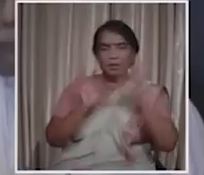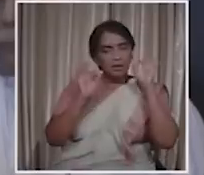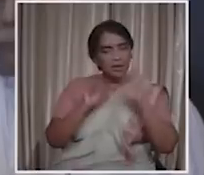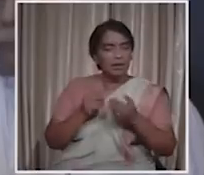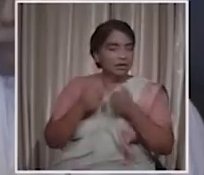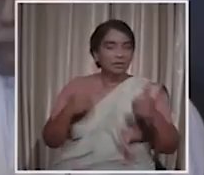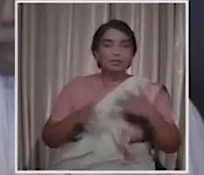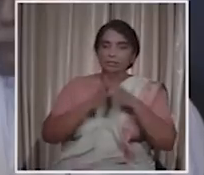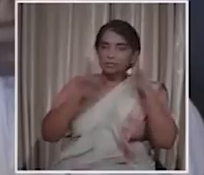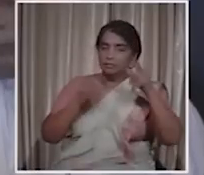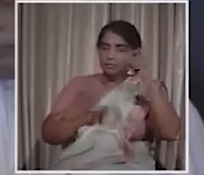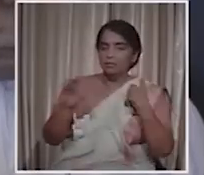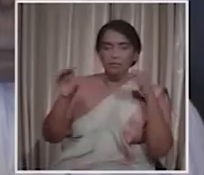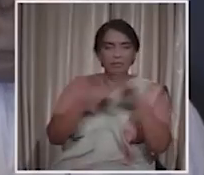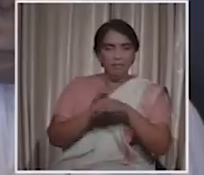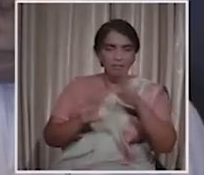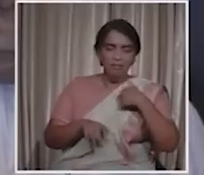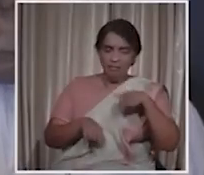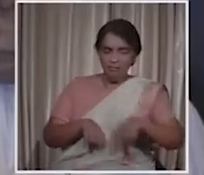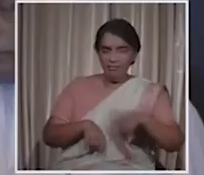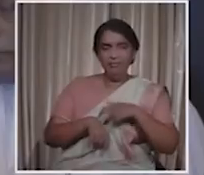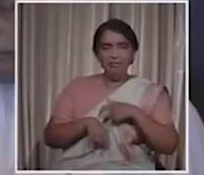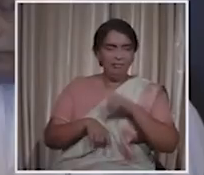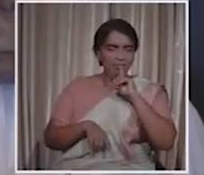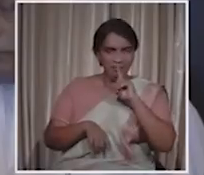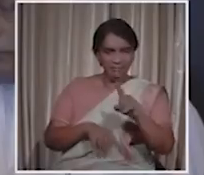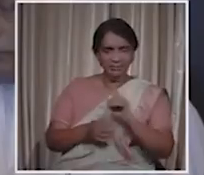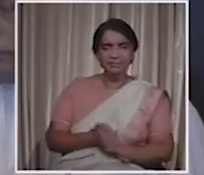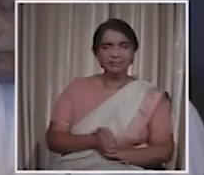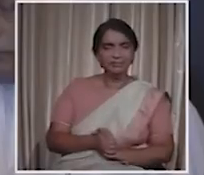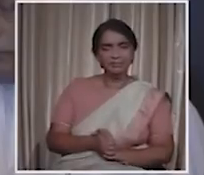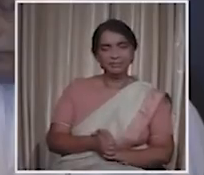පසෙකලා බොහෝ අය සහභාගී වෙන බවත් මම මෙහිදී සිහිපත් කරනවා.